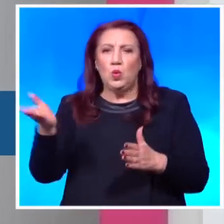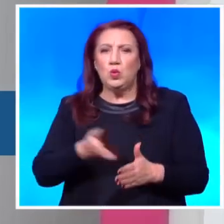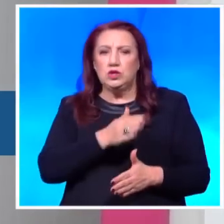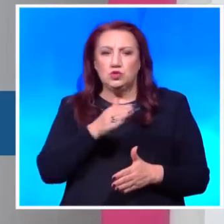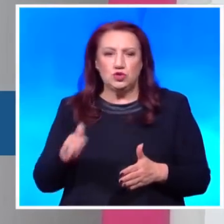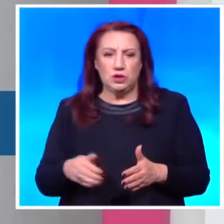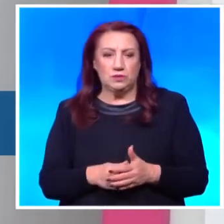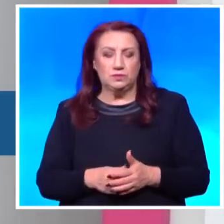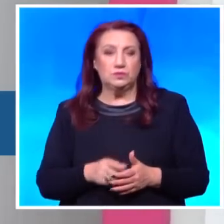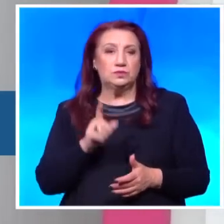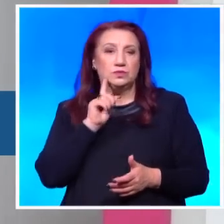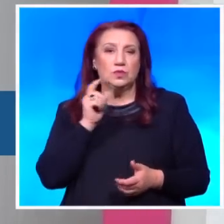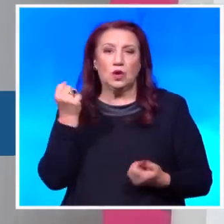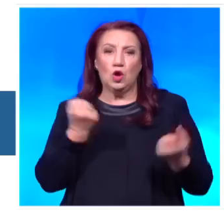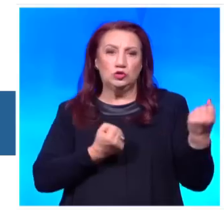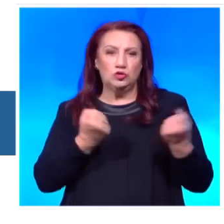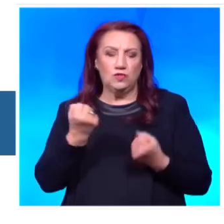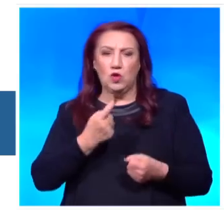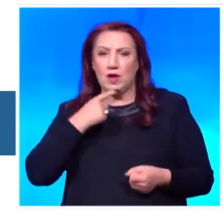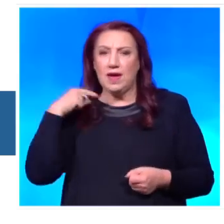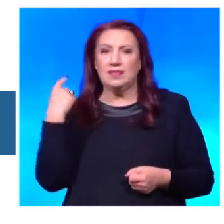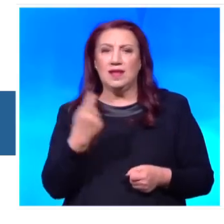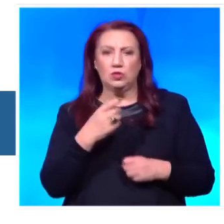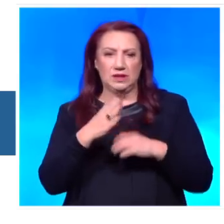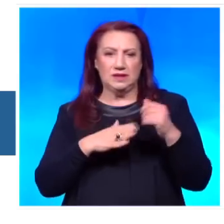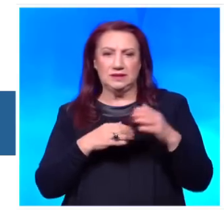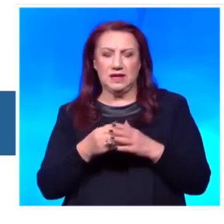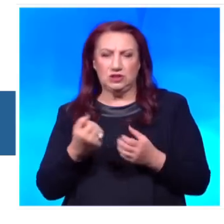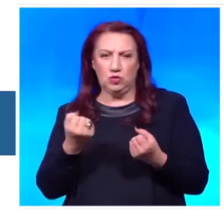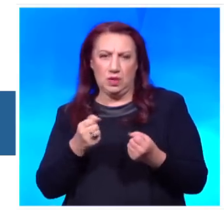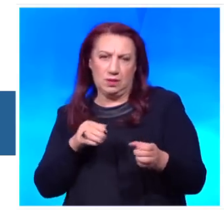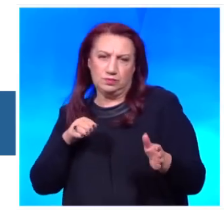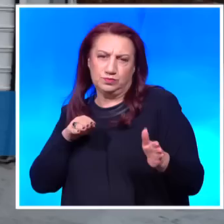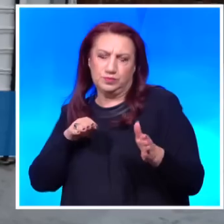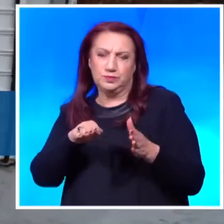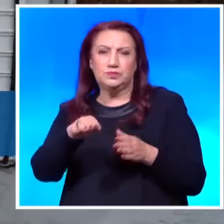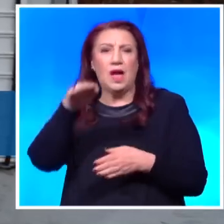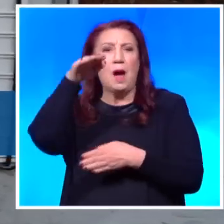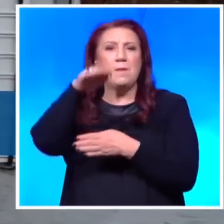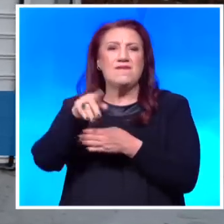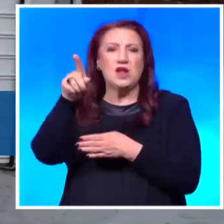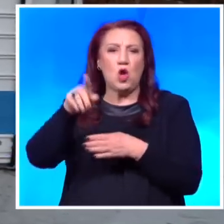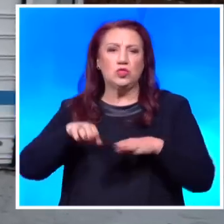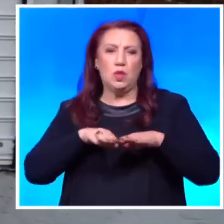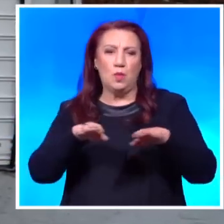Шофьор с едногодишен стаж заби джипа си в павилион на морето. Служителката пострада тежко.